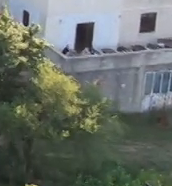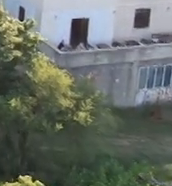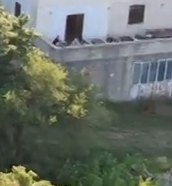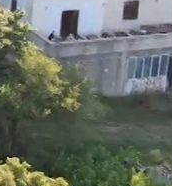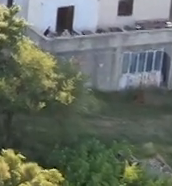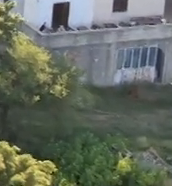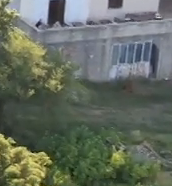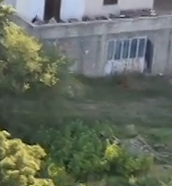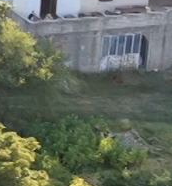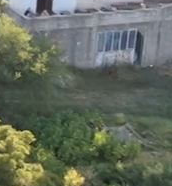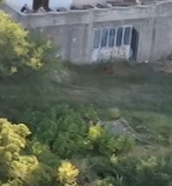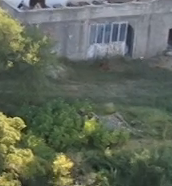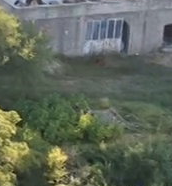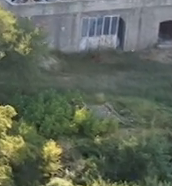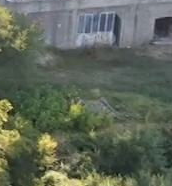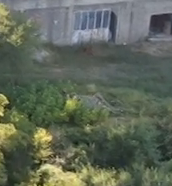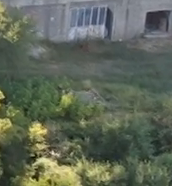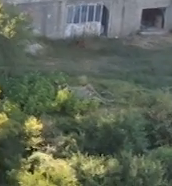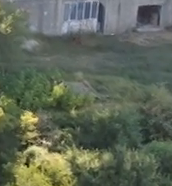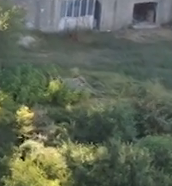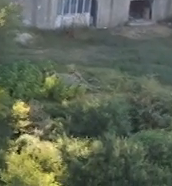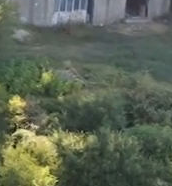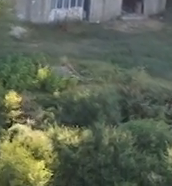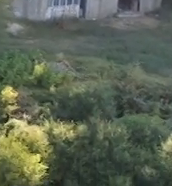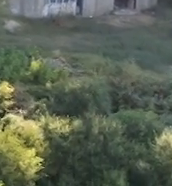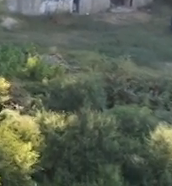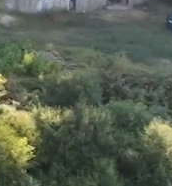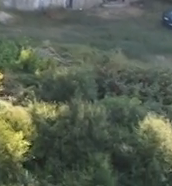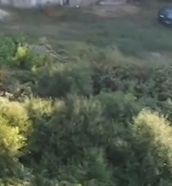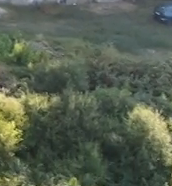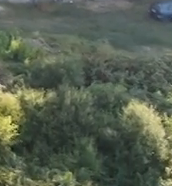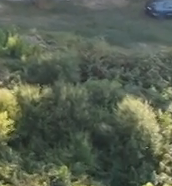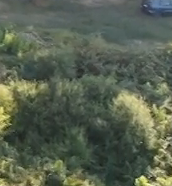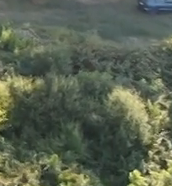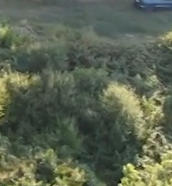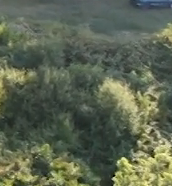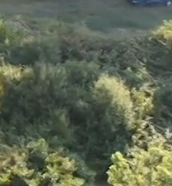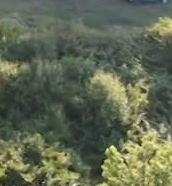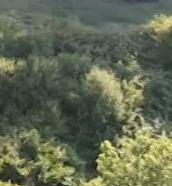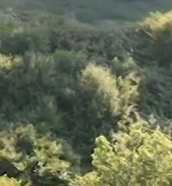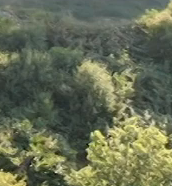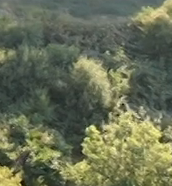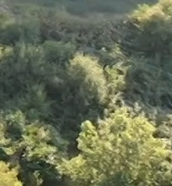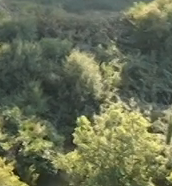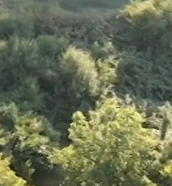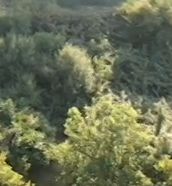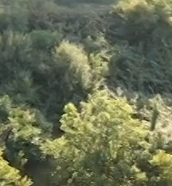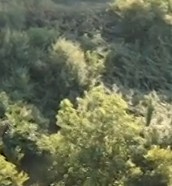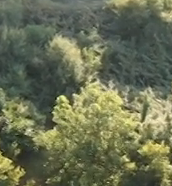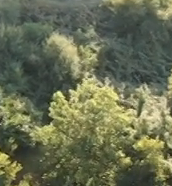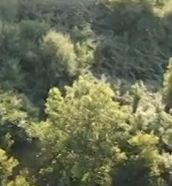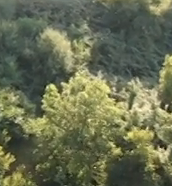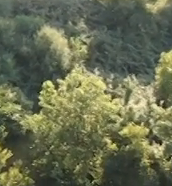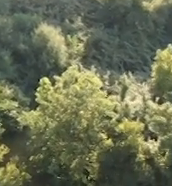kumpanja. Boljun je stari gradić u sjeveroistočnoj Istri u općini Lupoglav. Nastaje uz još i danas